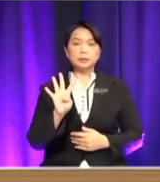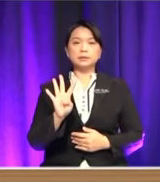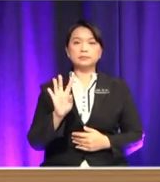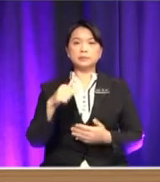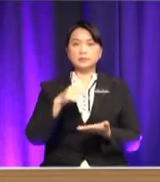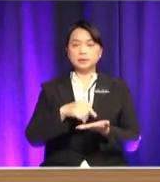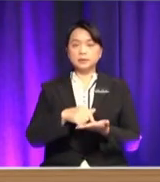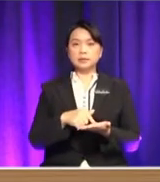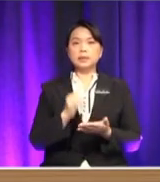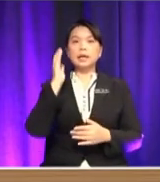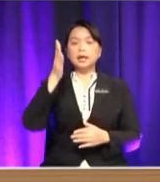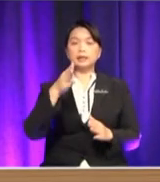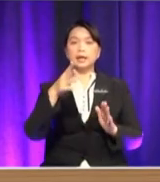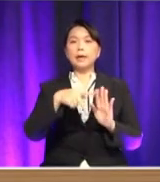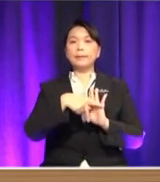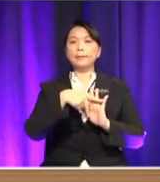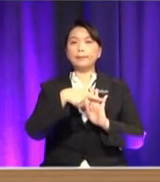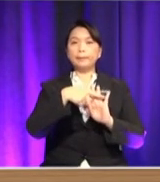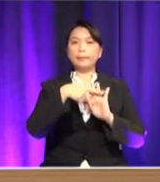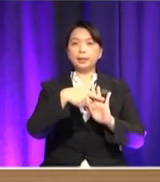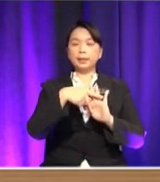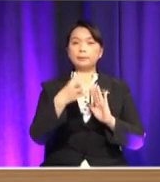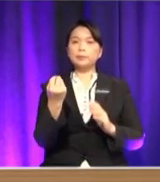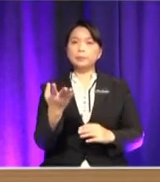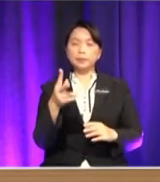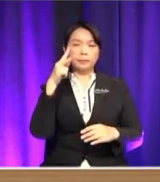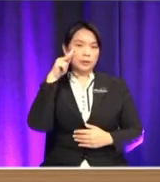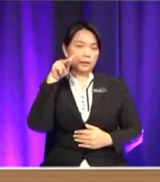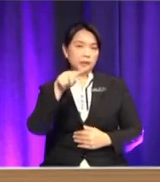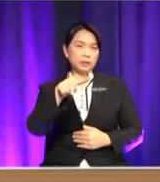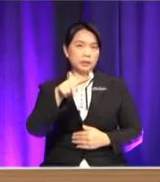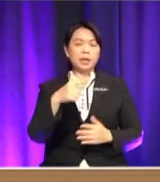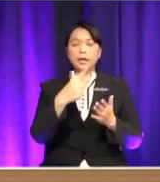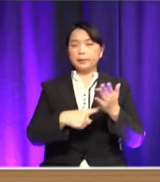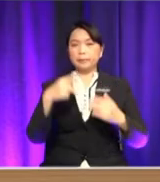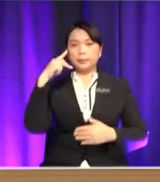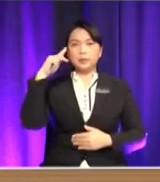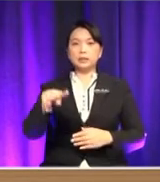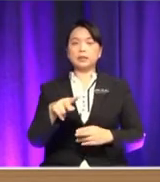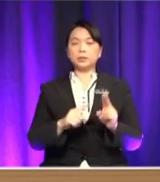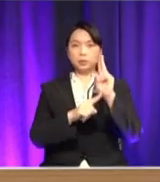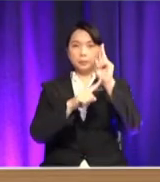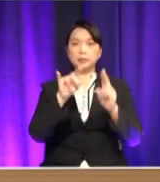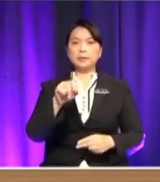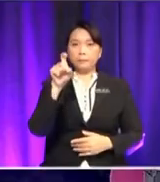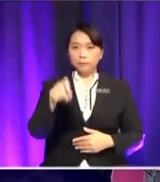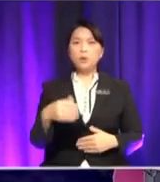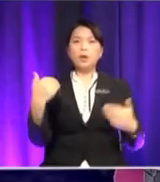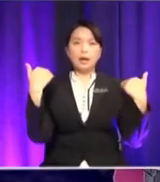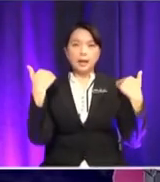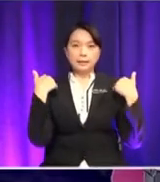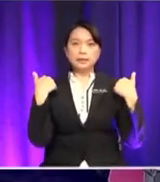ini dia akan memaparkan beberapa pandangan oke apakah pandangannya utama yang perlu adil pada